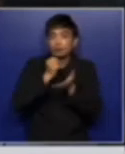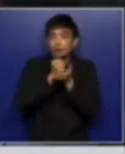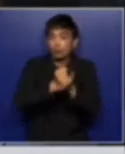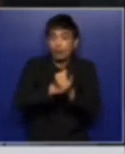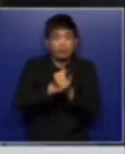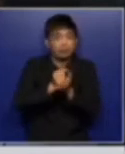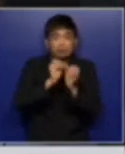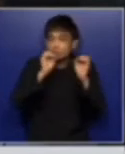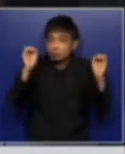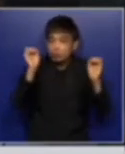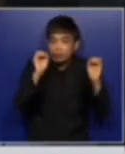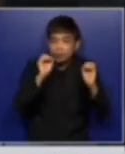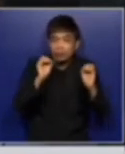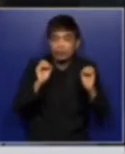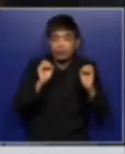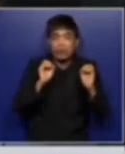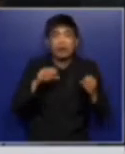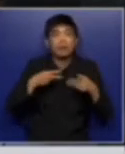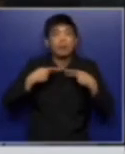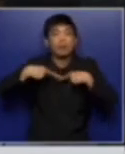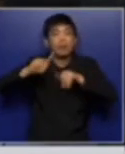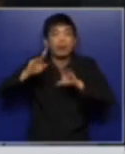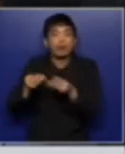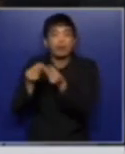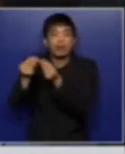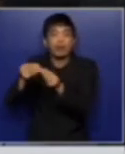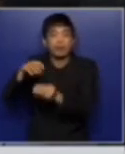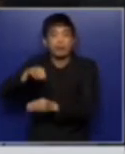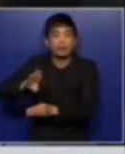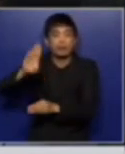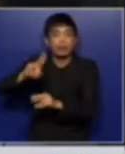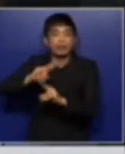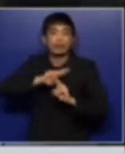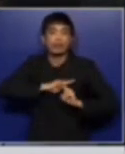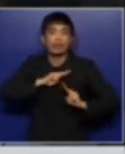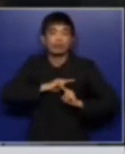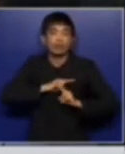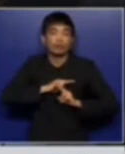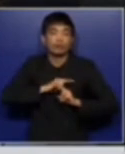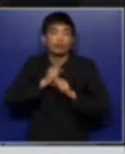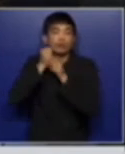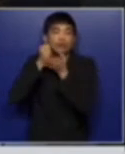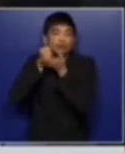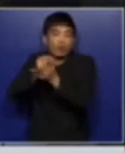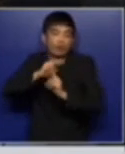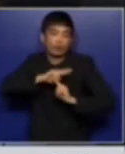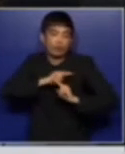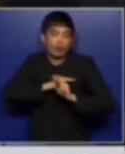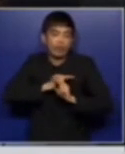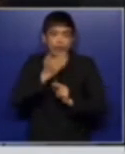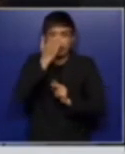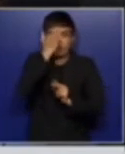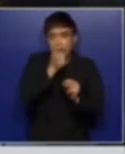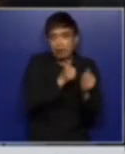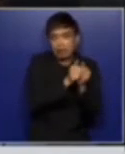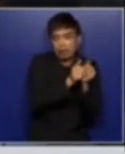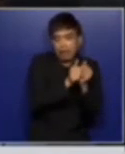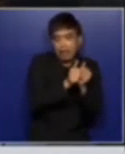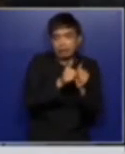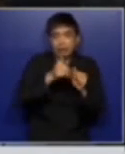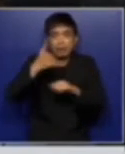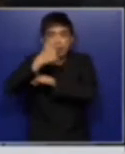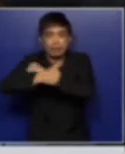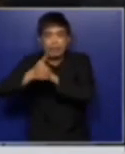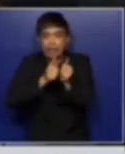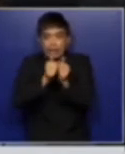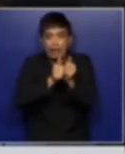ล่อยให้เอกชนเนี่ยช่วยเหลือตัวเองแล้วก็ทำให้ไม่สามารถแข่งขันกับต่างประเทศได้ผมย